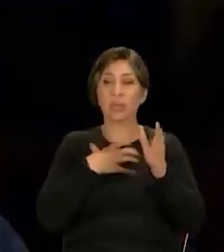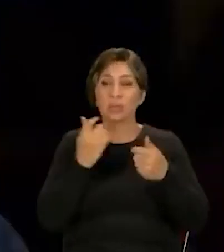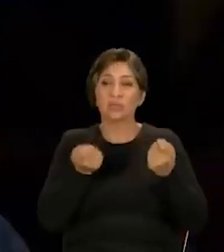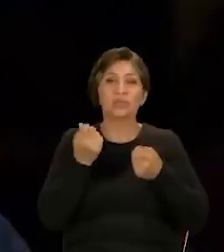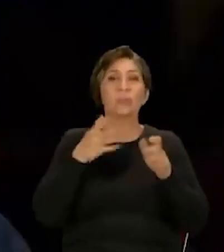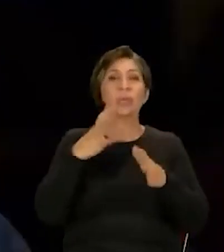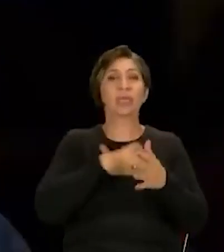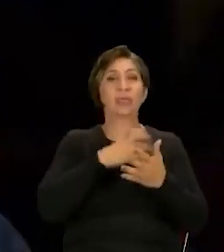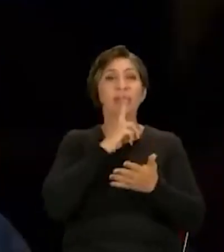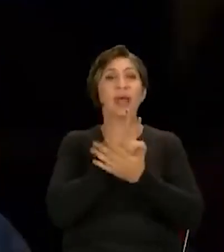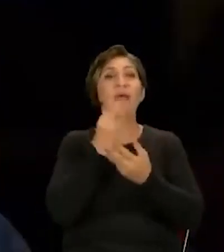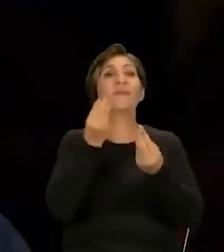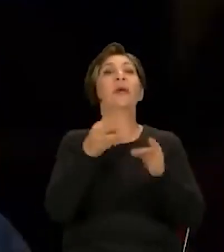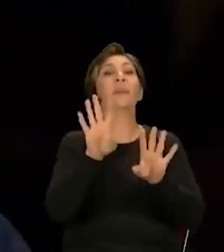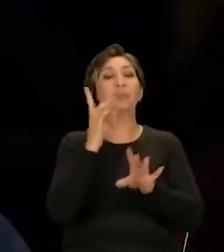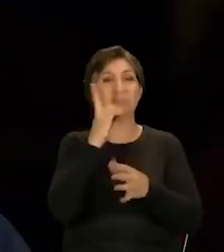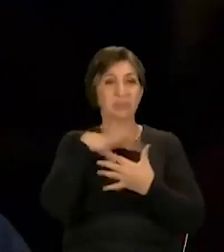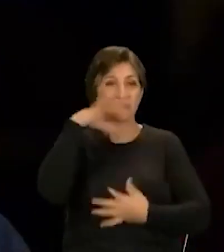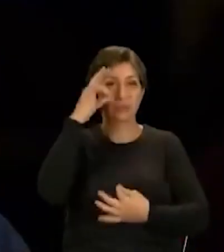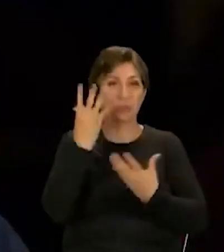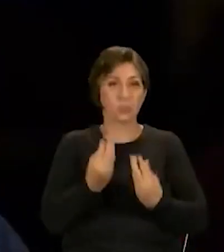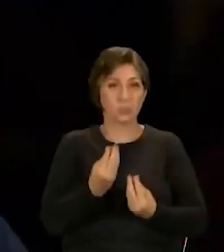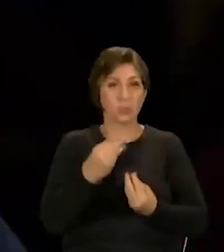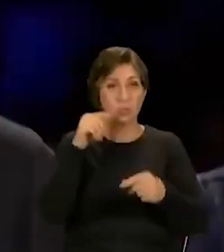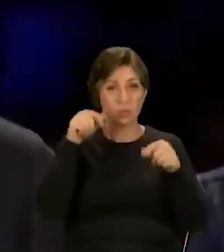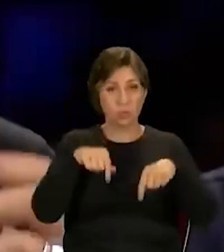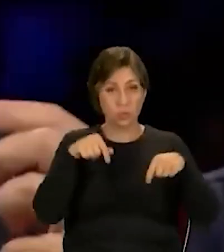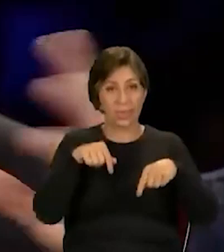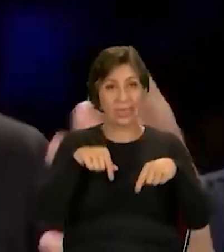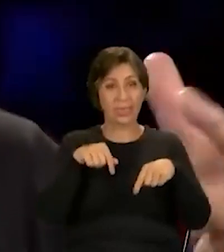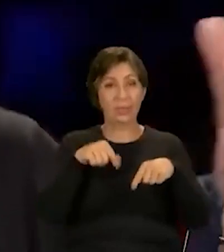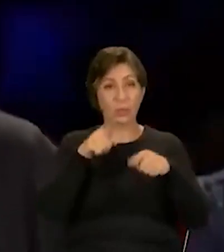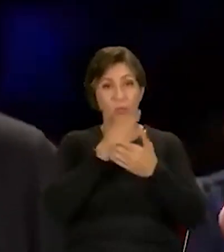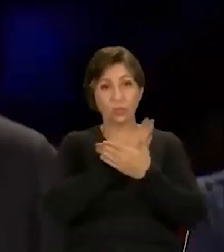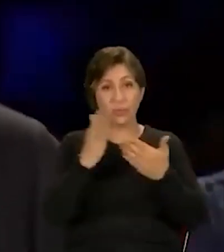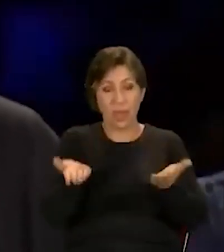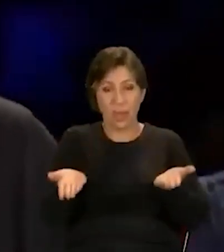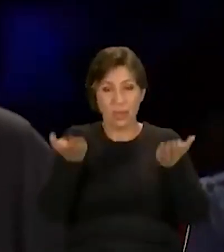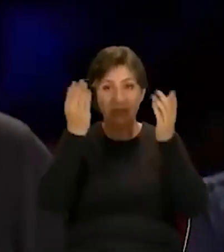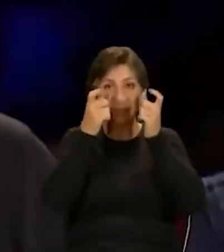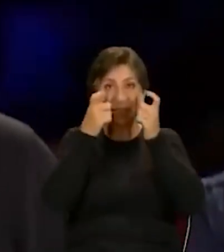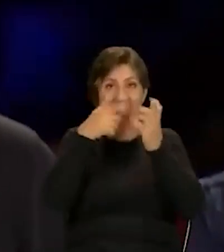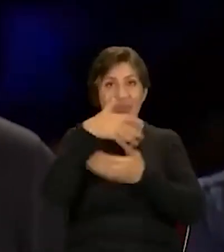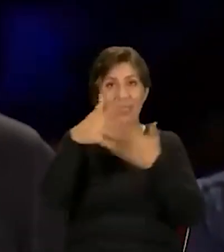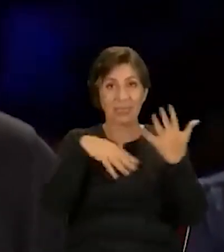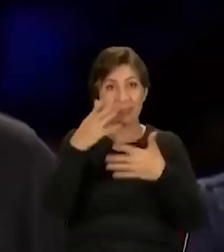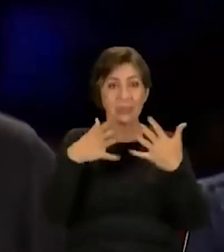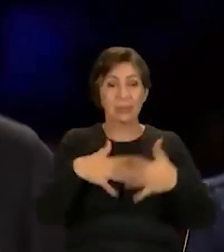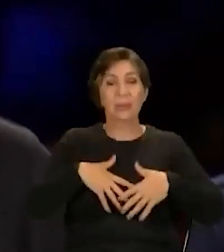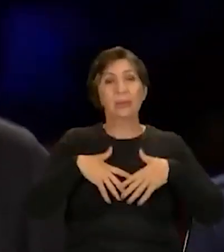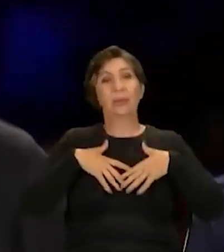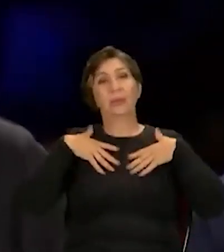edemeyen, kendi hareketlerin ajanı olamayan bir şeye dönüşüyoruz. Ve şu andaki o sürekli artan işte dikkat dağınıklığı falan dediğimiz,